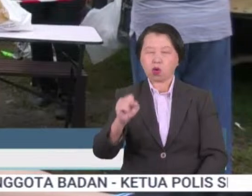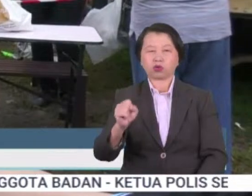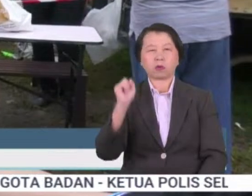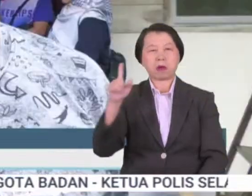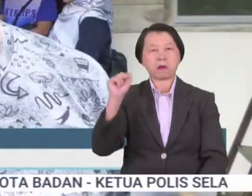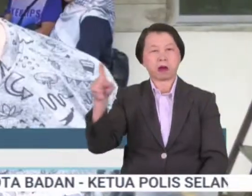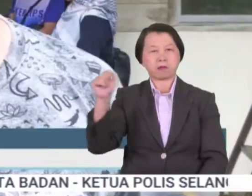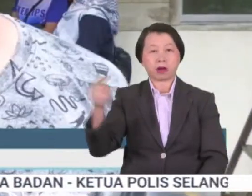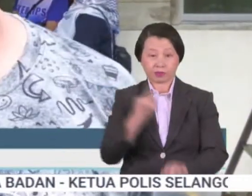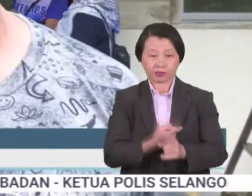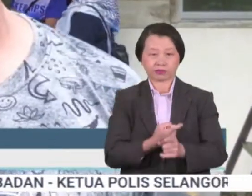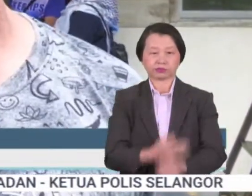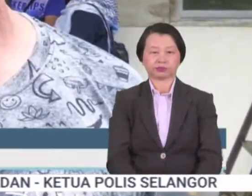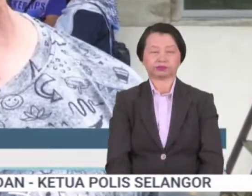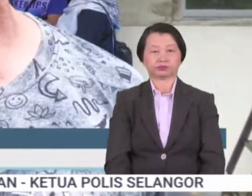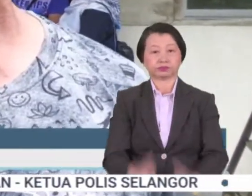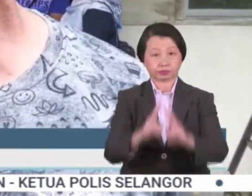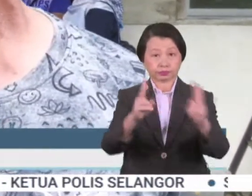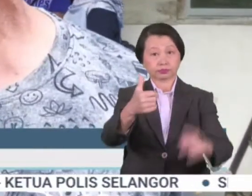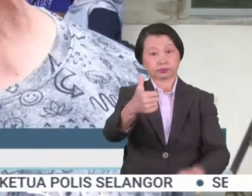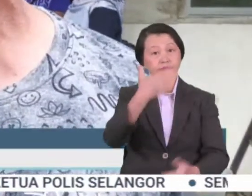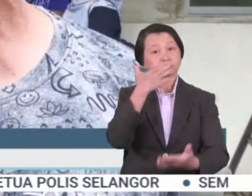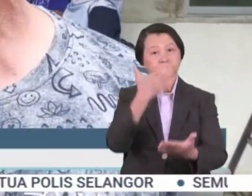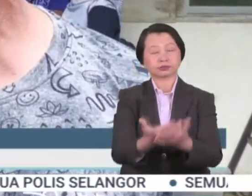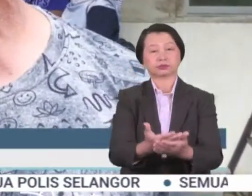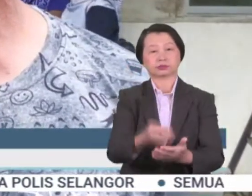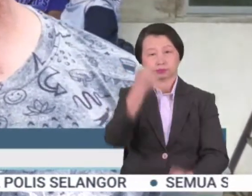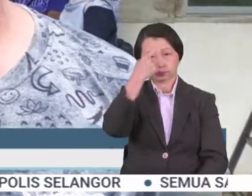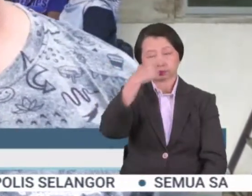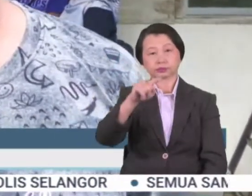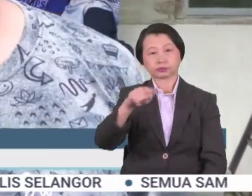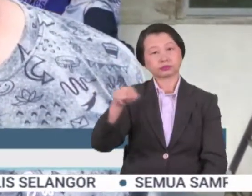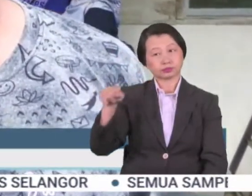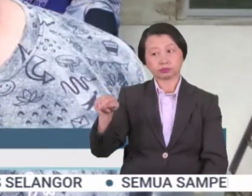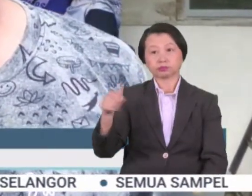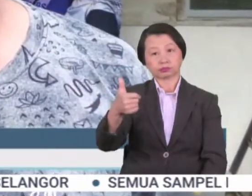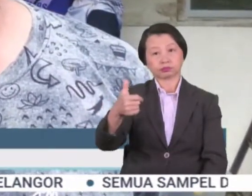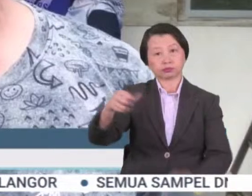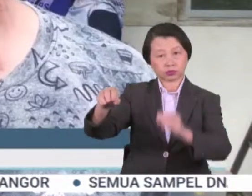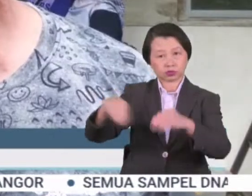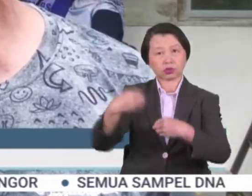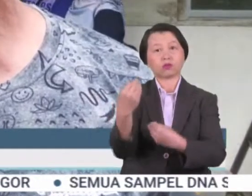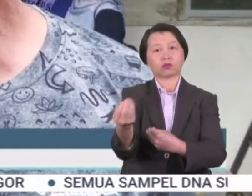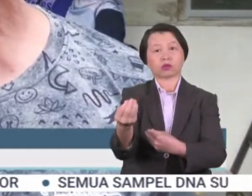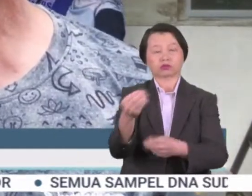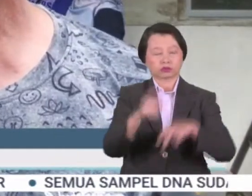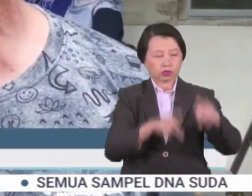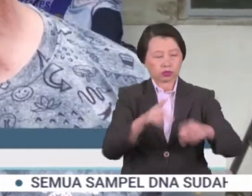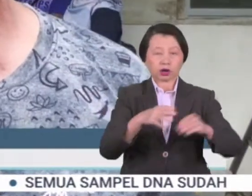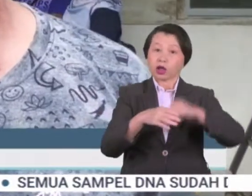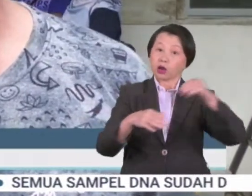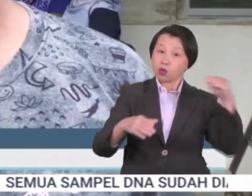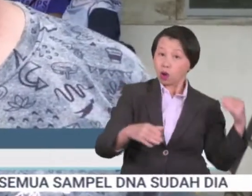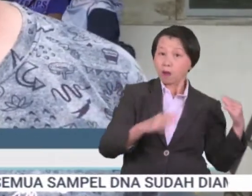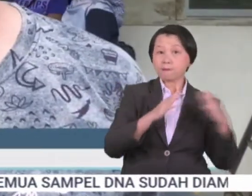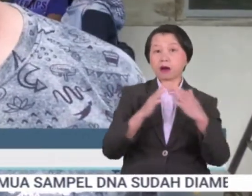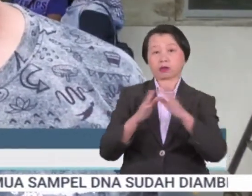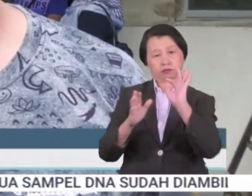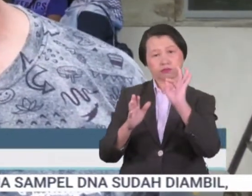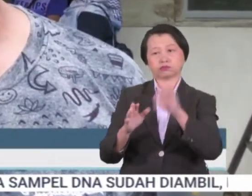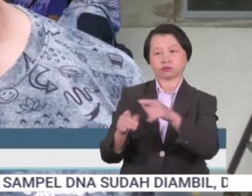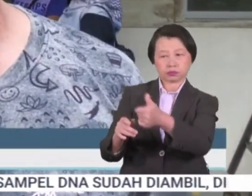semakin tinggi kan sangat bagus dan baik bagi inilah penduduk-penduduk di luar Bandar